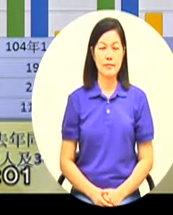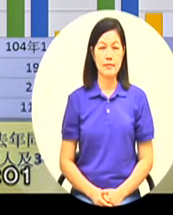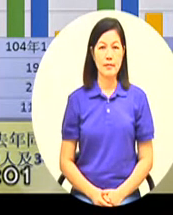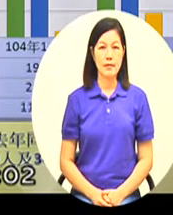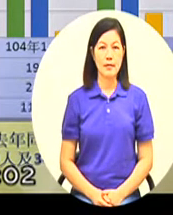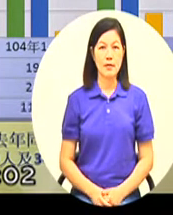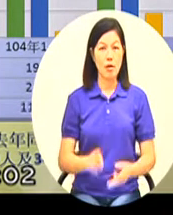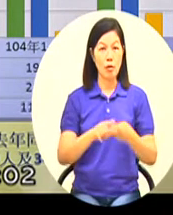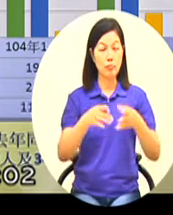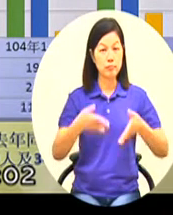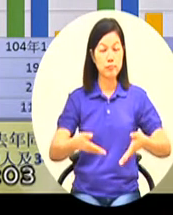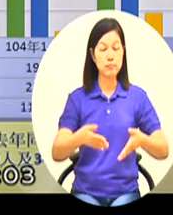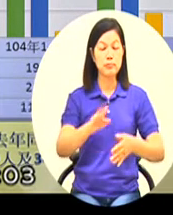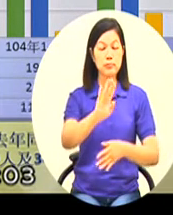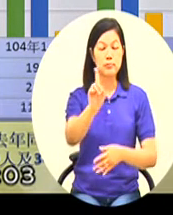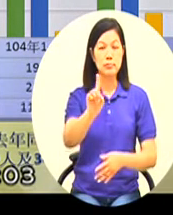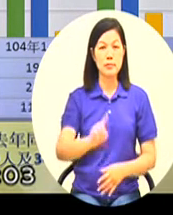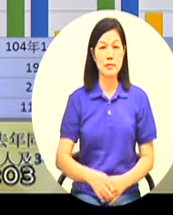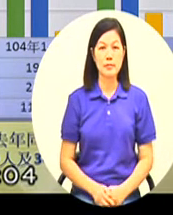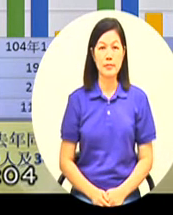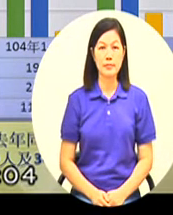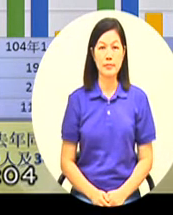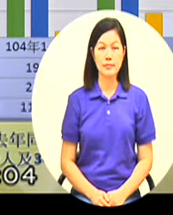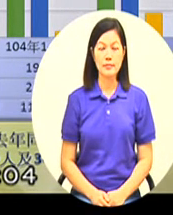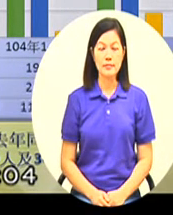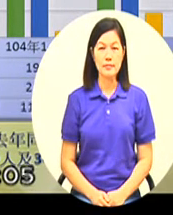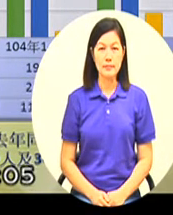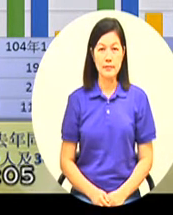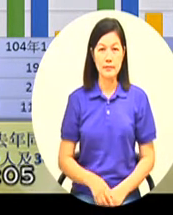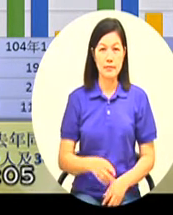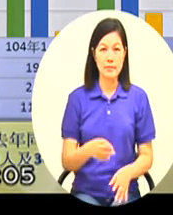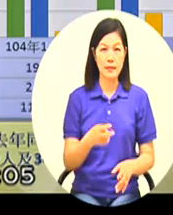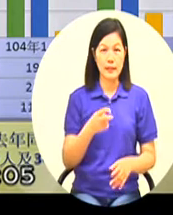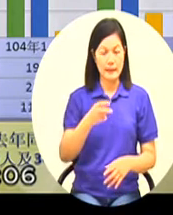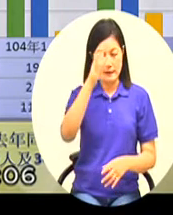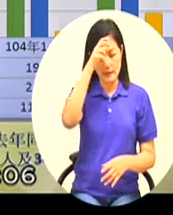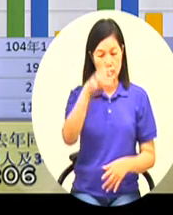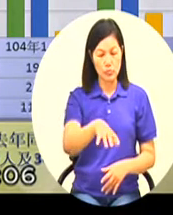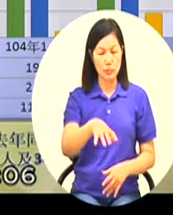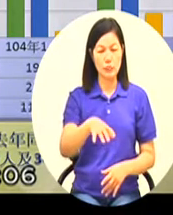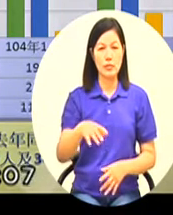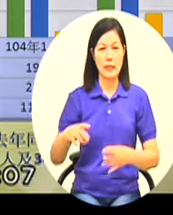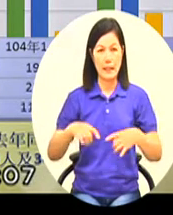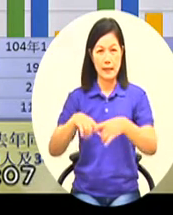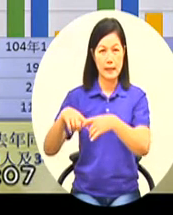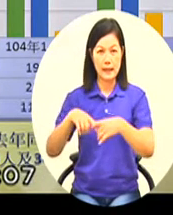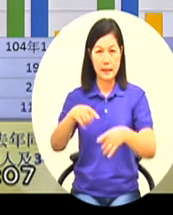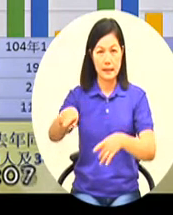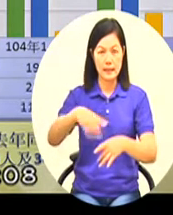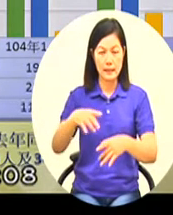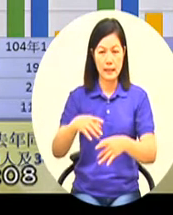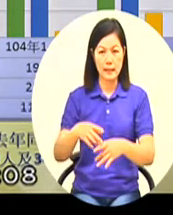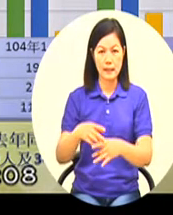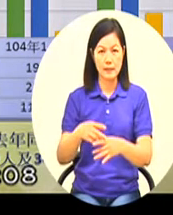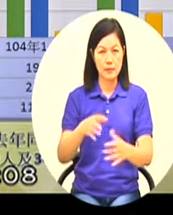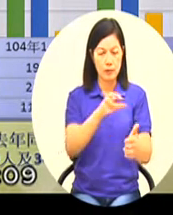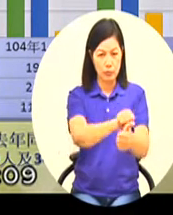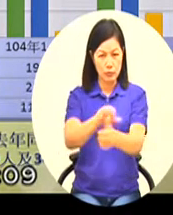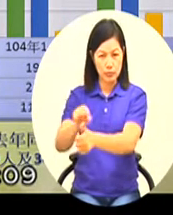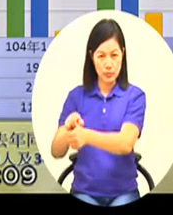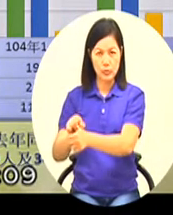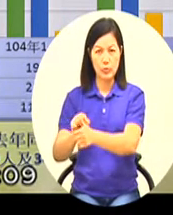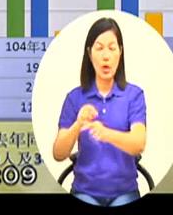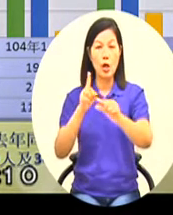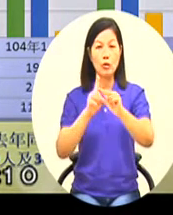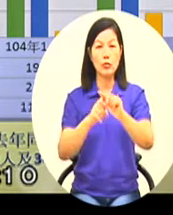为警察局联合地检署的检察官共同打击毒品中小盘，然后把